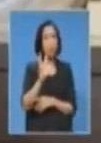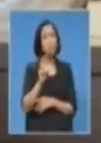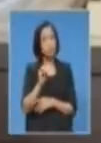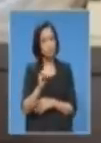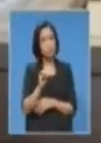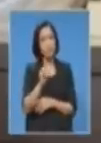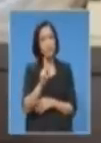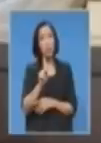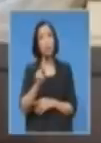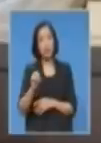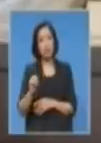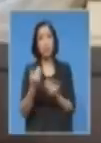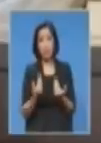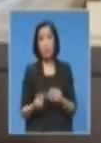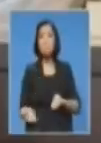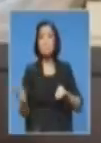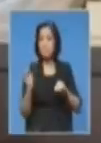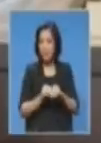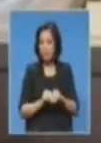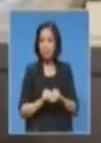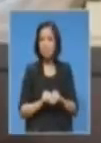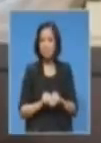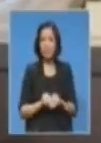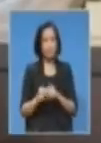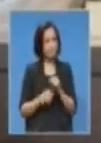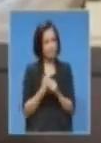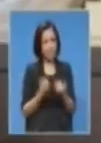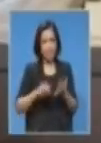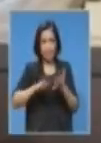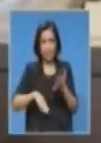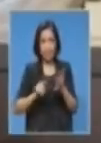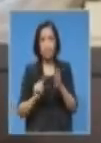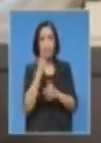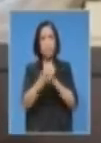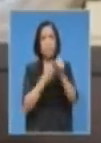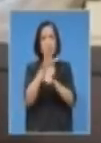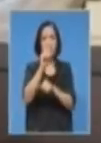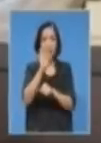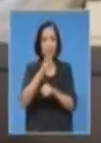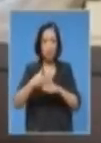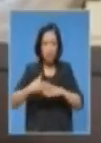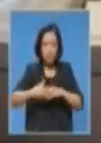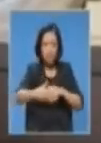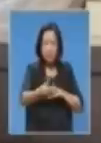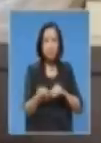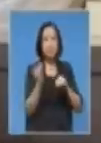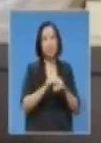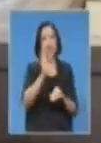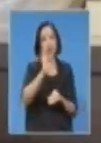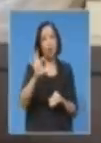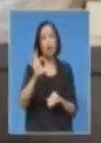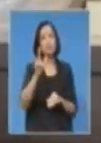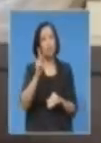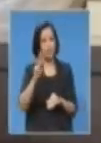กิโลคราวนี้ท่านจะเพิ่มเฉพาะปลายปีนี้กับต้นปี59เนี่ยอีก900กิโล ช่วงแรก900ในปี แล้วหลังจ